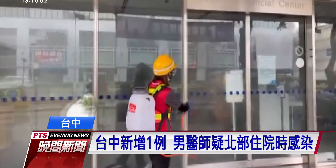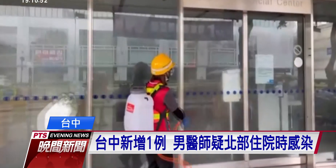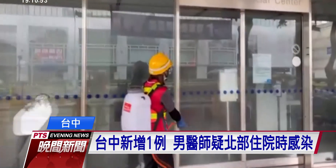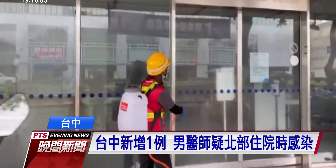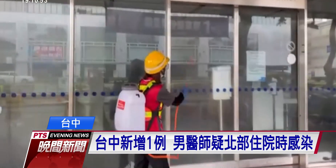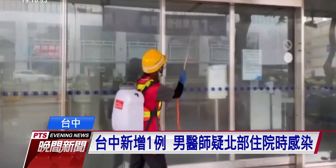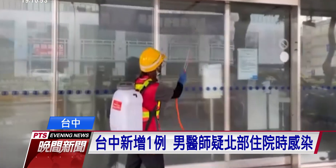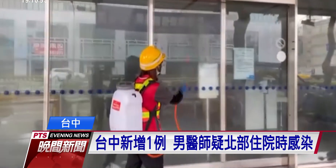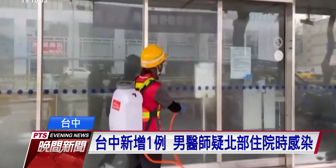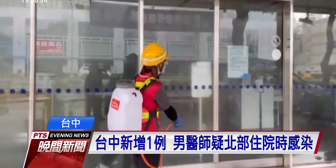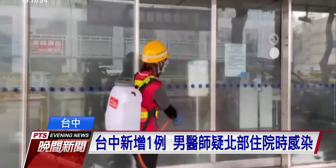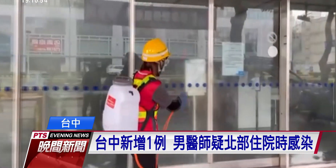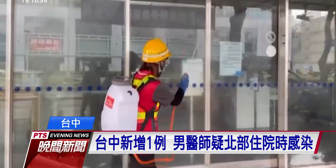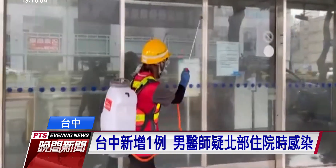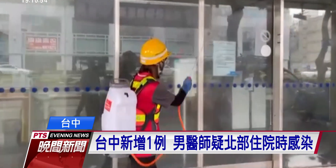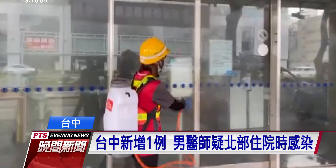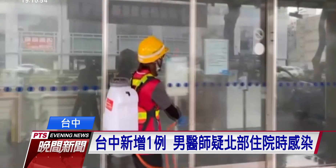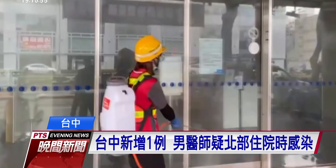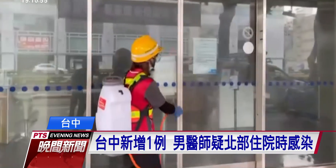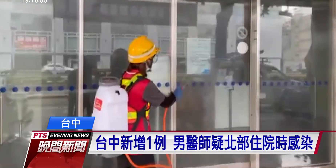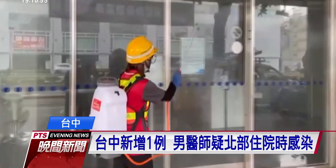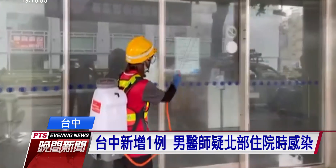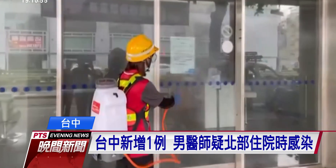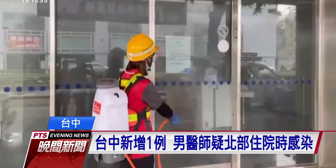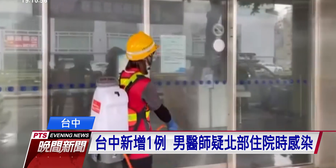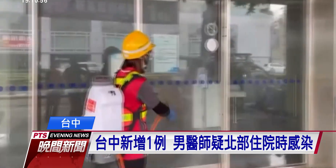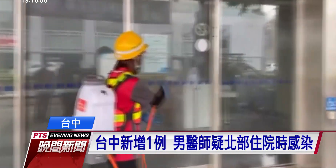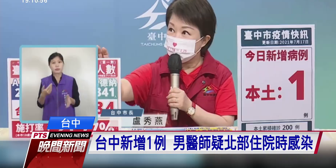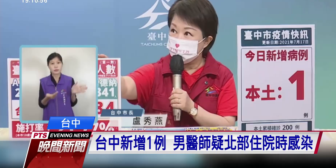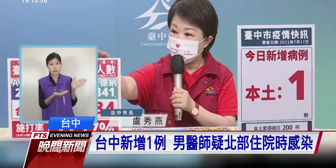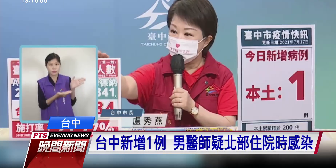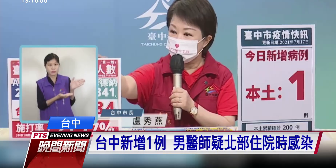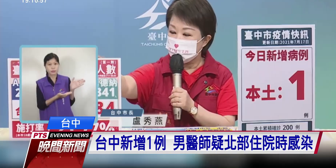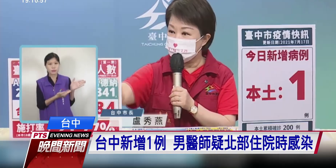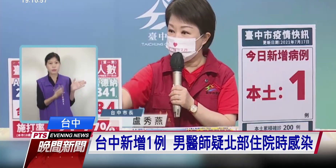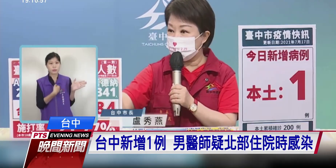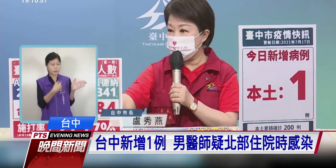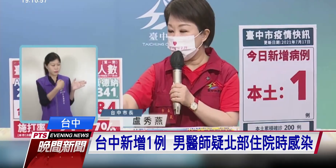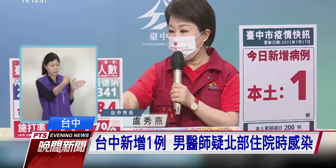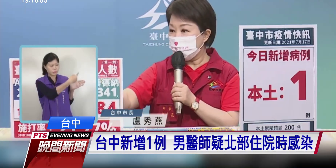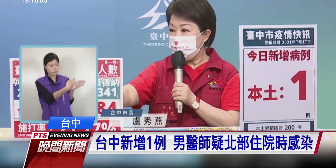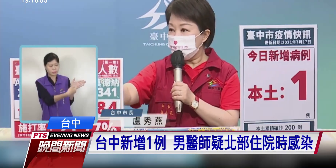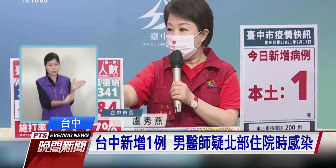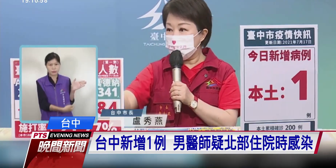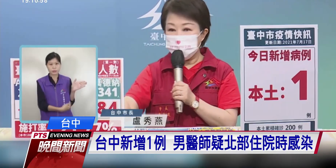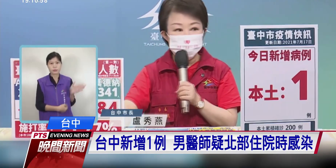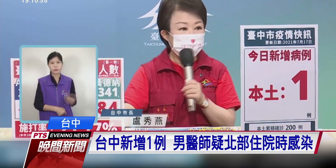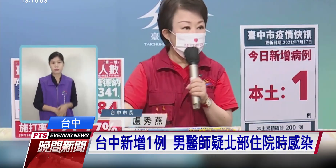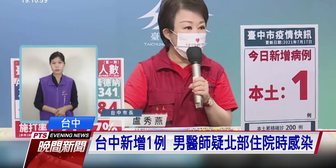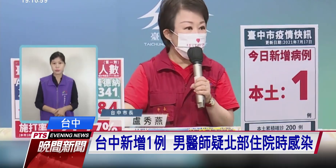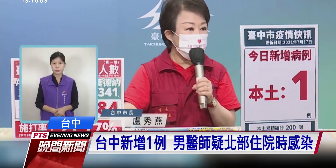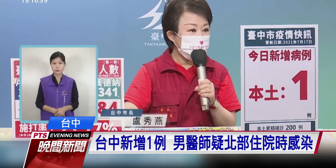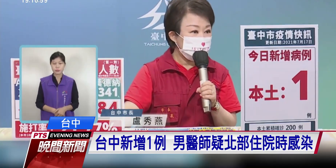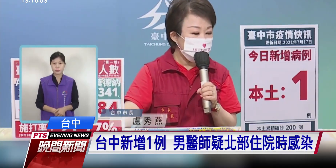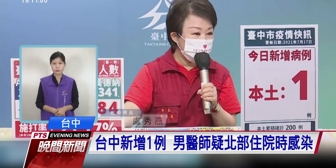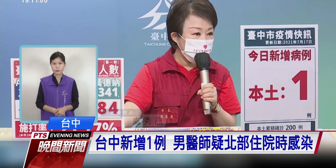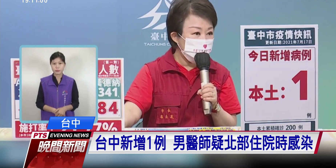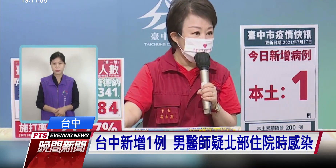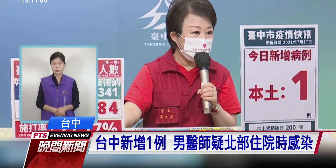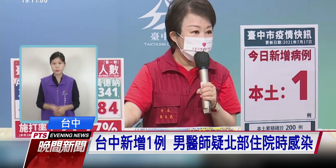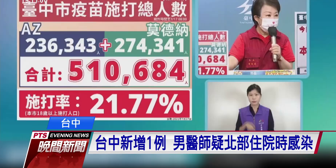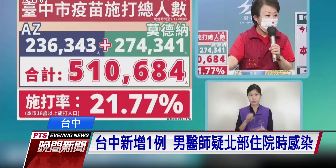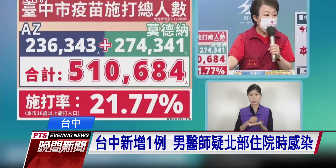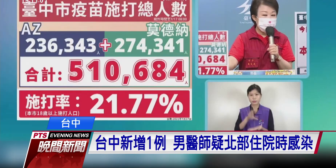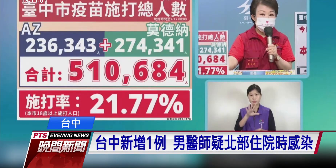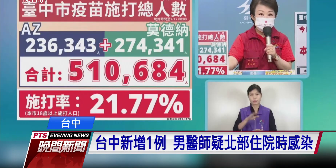中市17号新增了一例确诊个案。他是一名62岁的男医师，今年6月他因病在北部的一间医院住